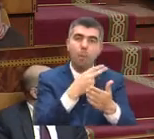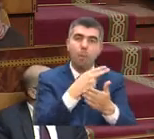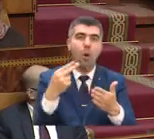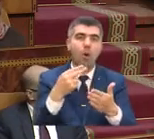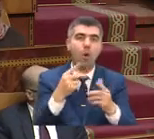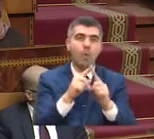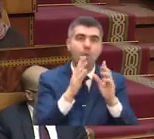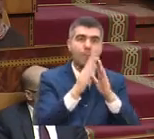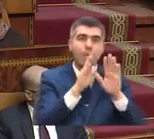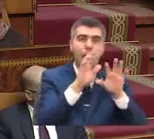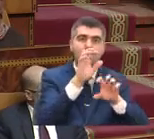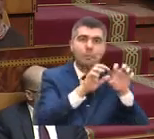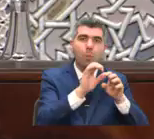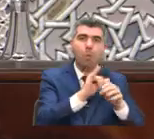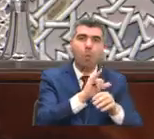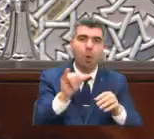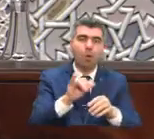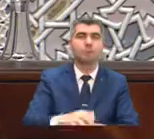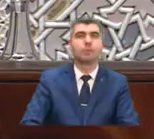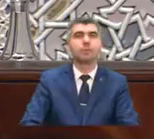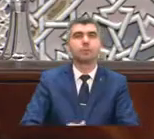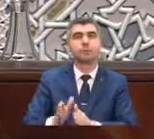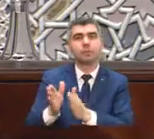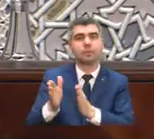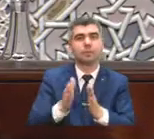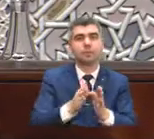وشكرا. هل بتعقيب اضافي اخر؟